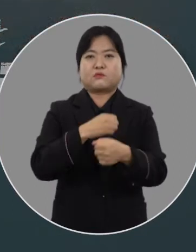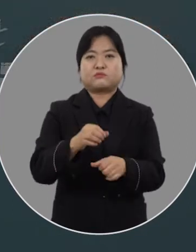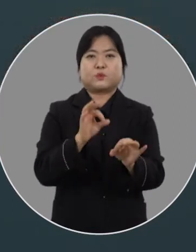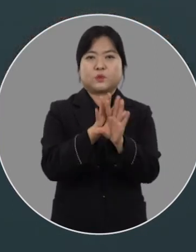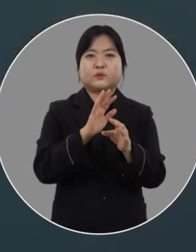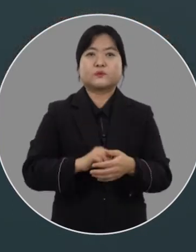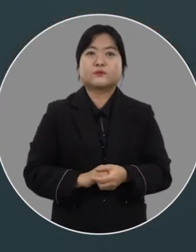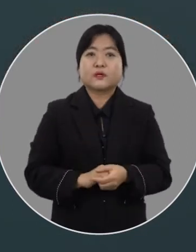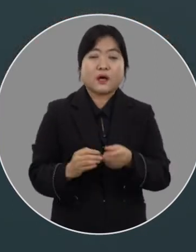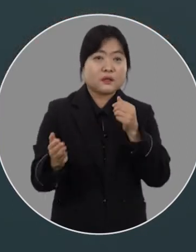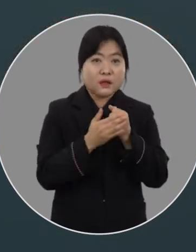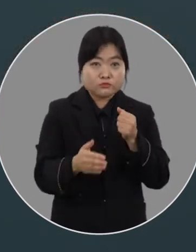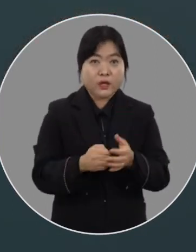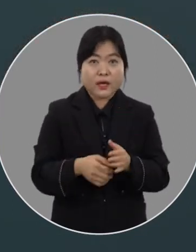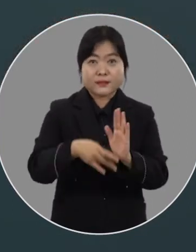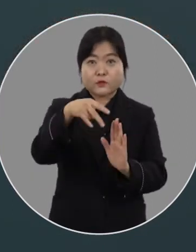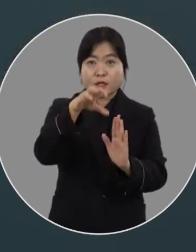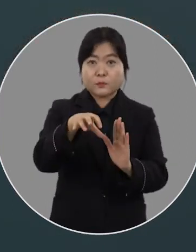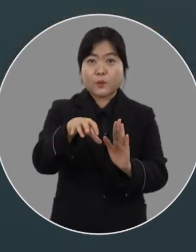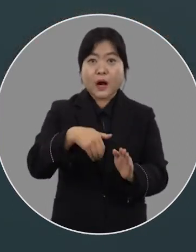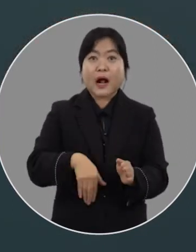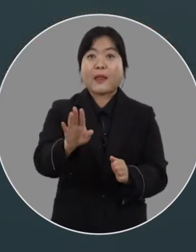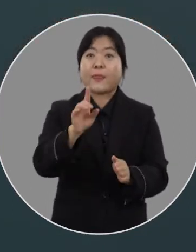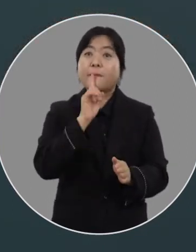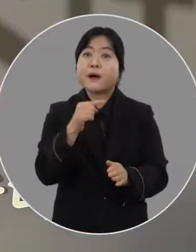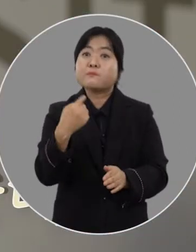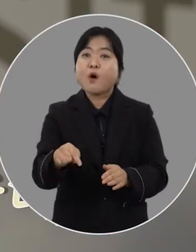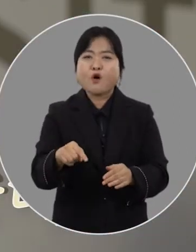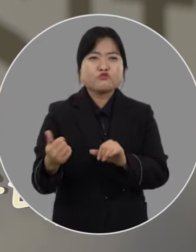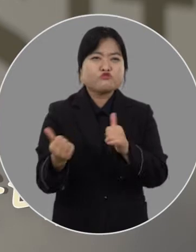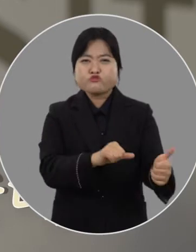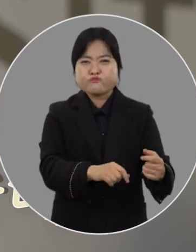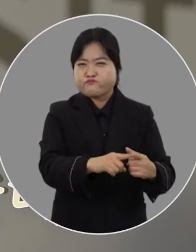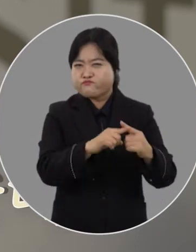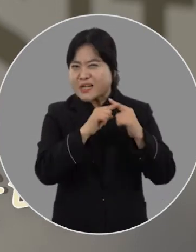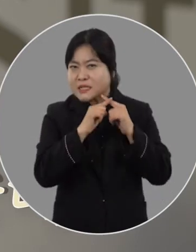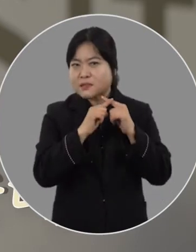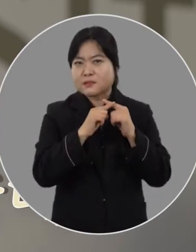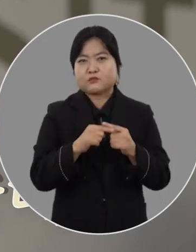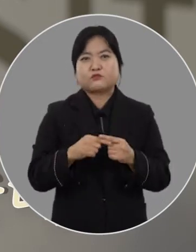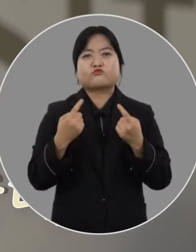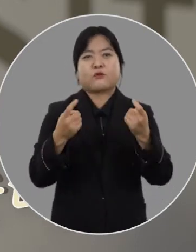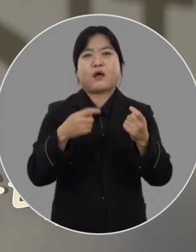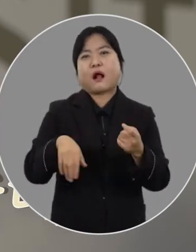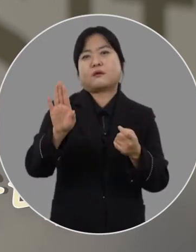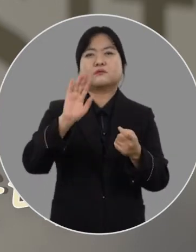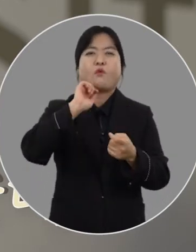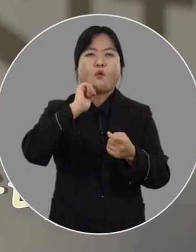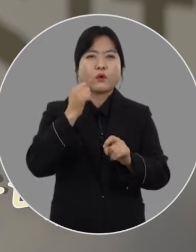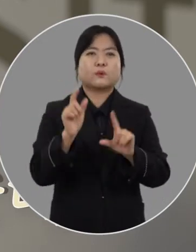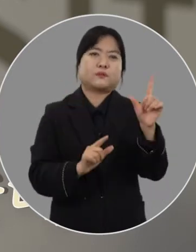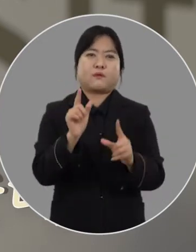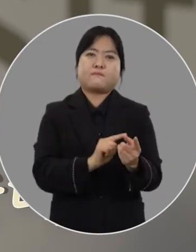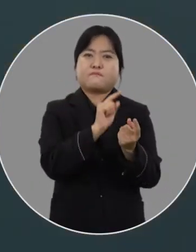없었습니다. 그렇기 때문에 예루살렘으로 간다는 것은 거의 죽음을 앞두고 목숨을 내놓고 순례를 할 수밖에 없는 어려운